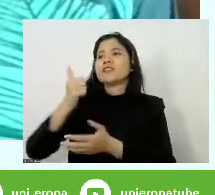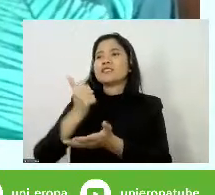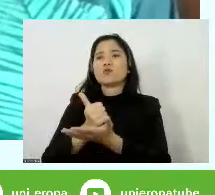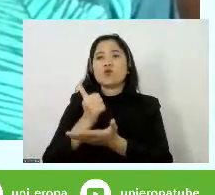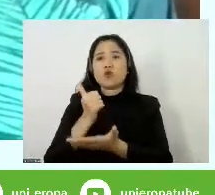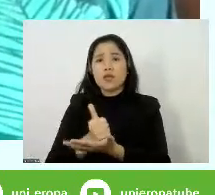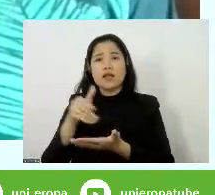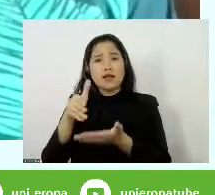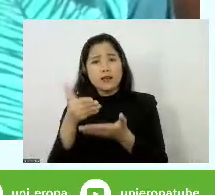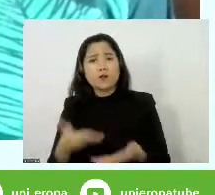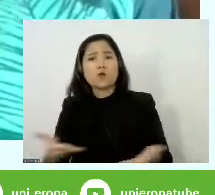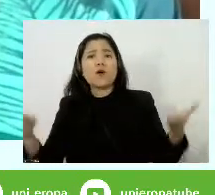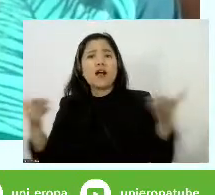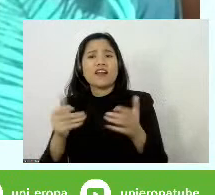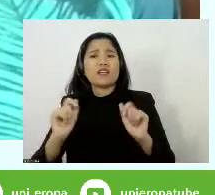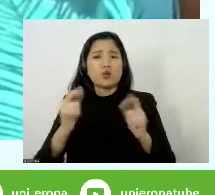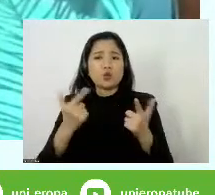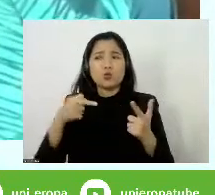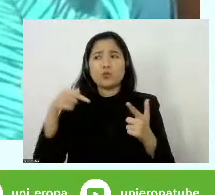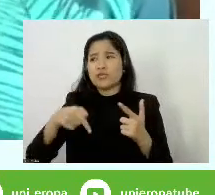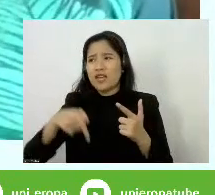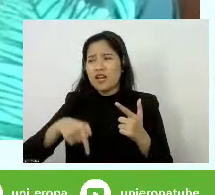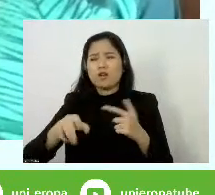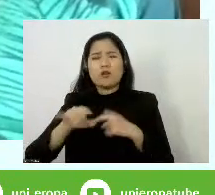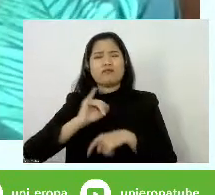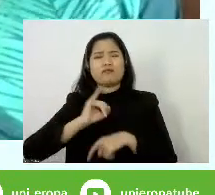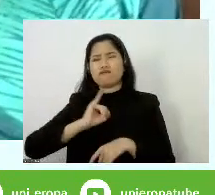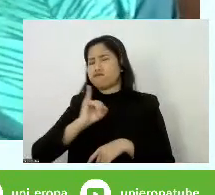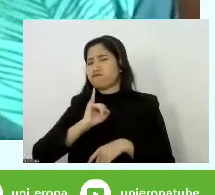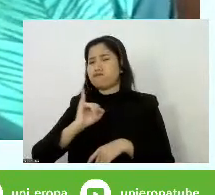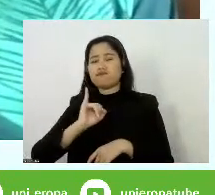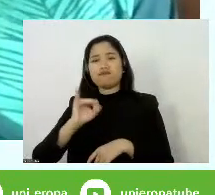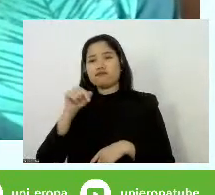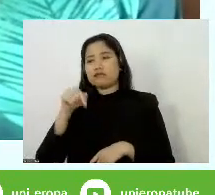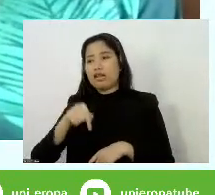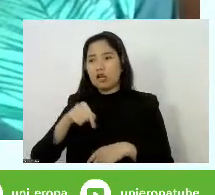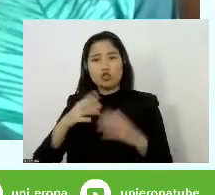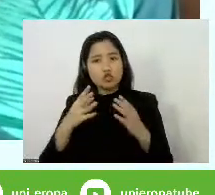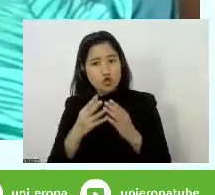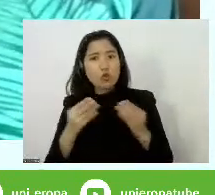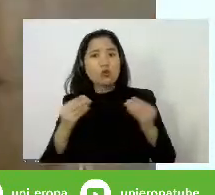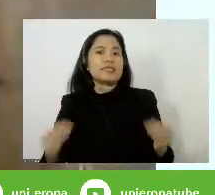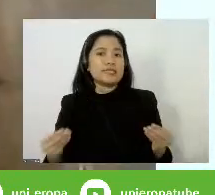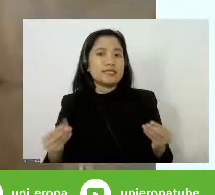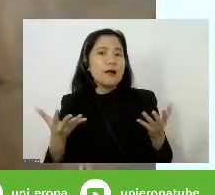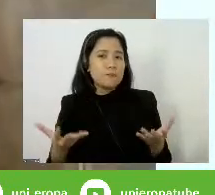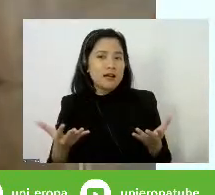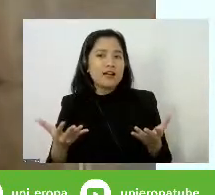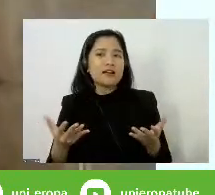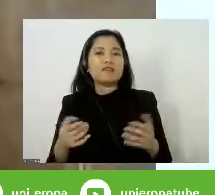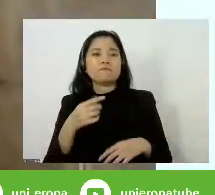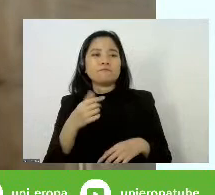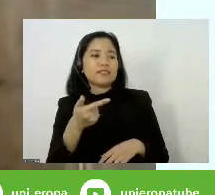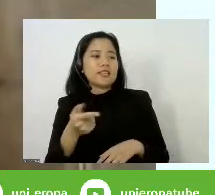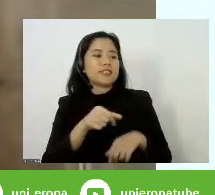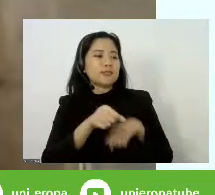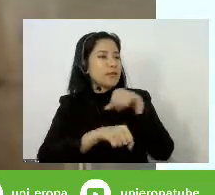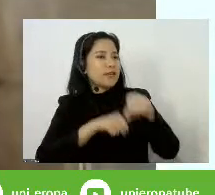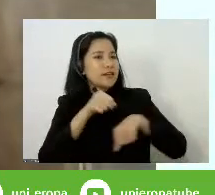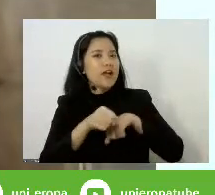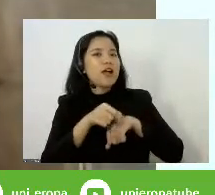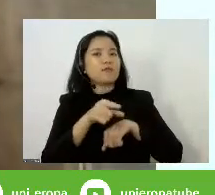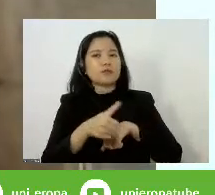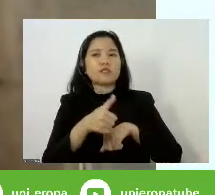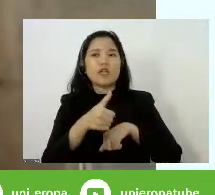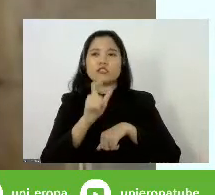lingkungan hidup kita sudah sangat kritis saat ini mata salah satu solusi yang kami tawarkan gitu tadi menjadikan sepeda sebagai bagian